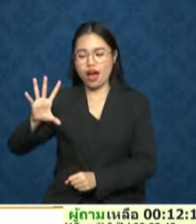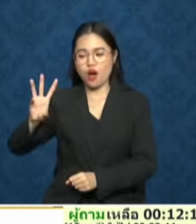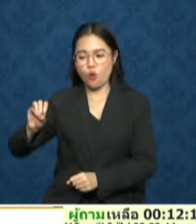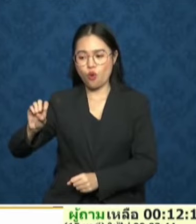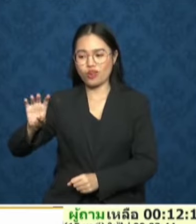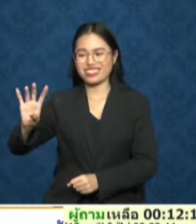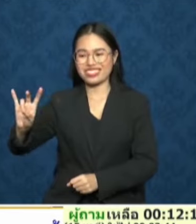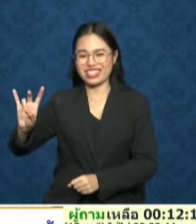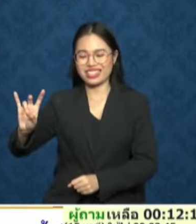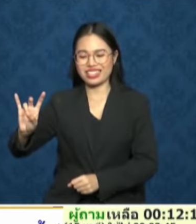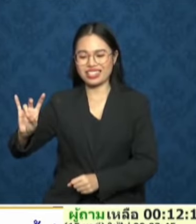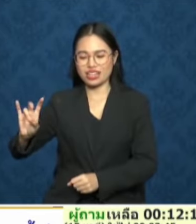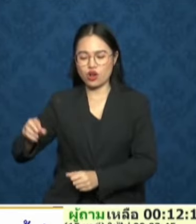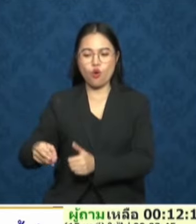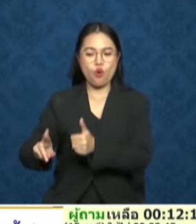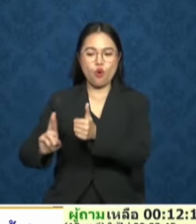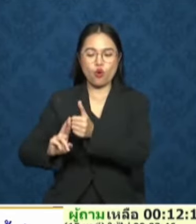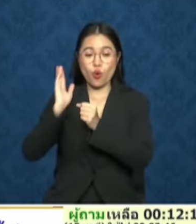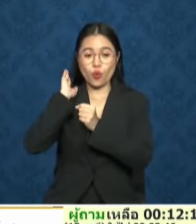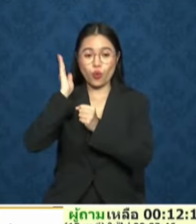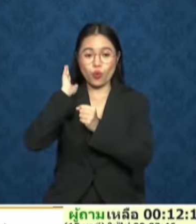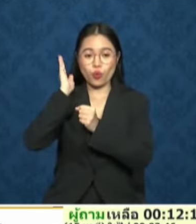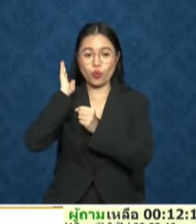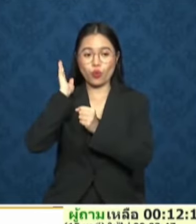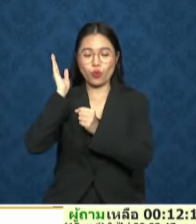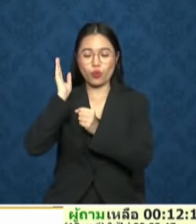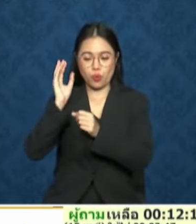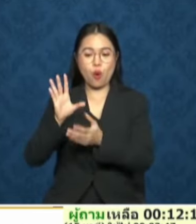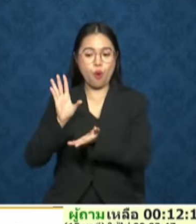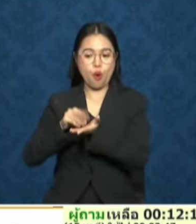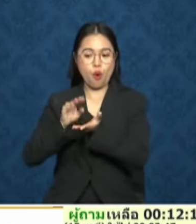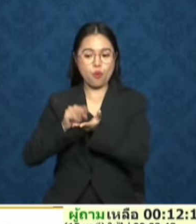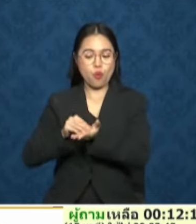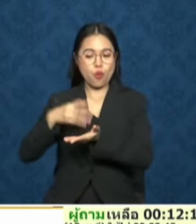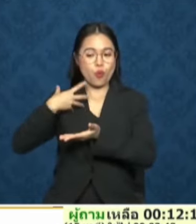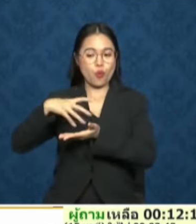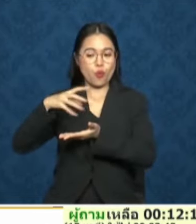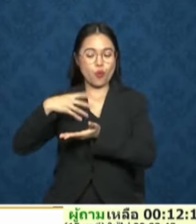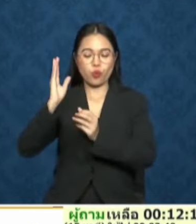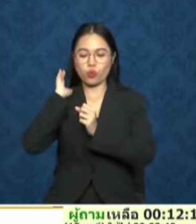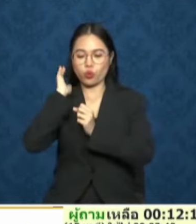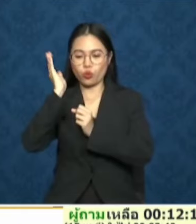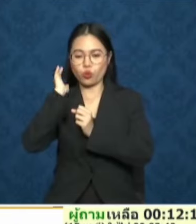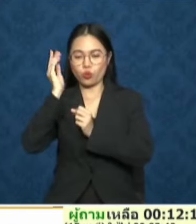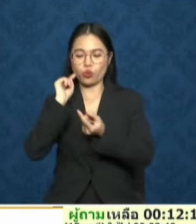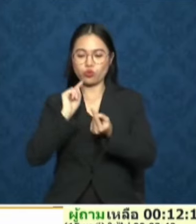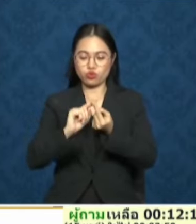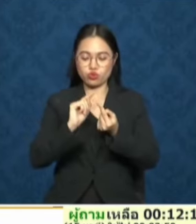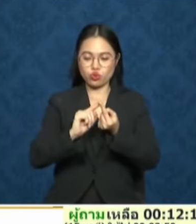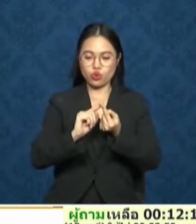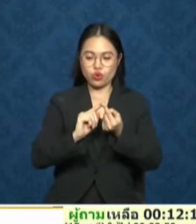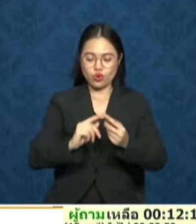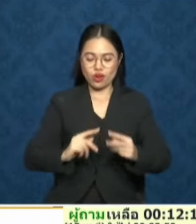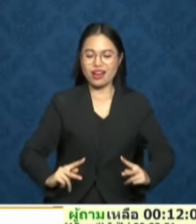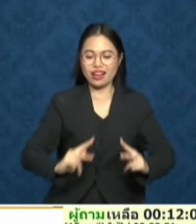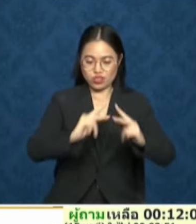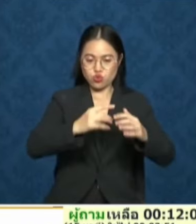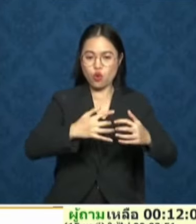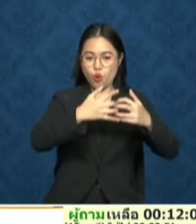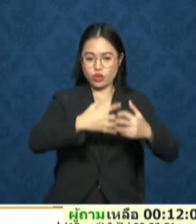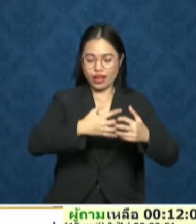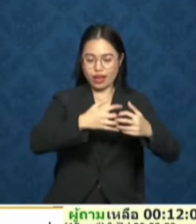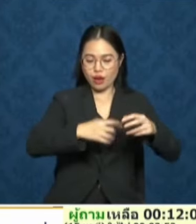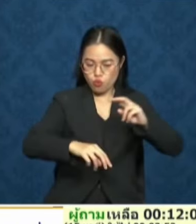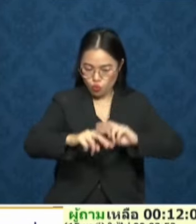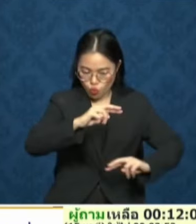่าองานับกรม อุตสา redesign และการเหองแรกกَทรงอุตสาหกรรมได